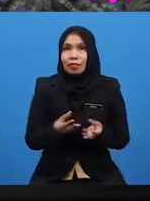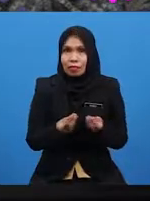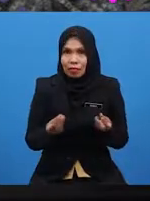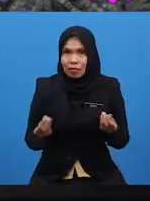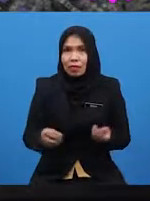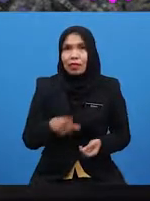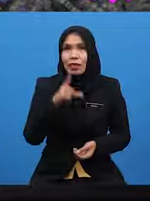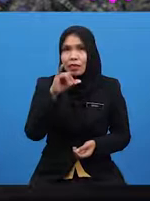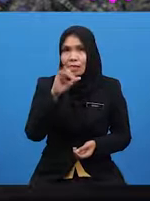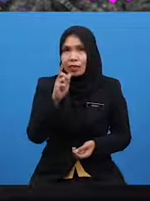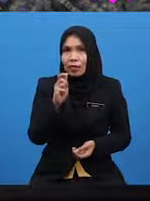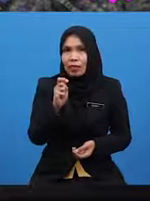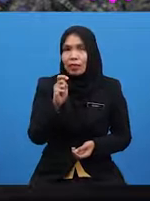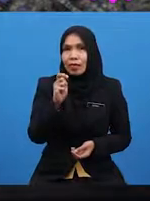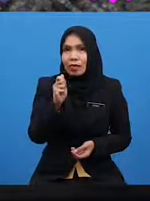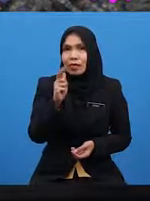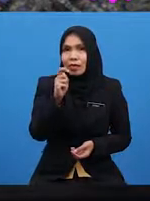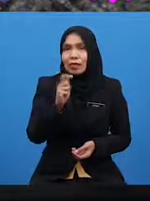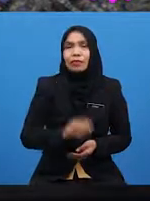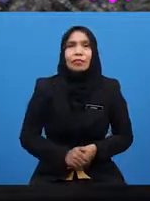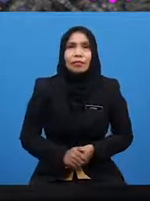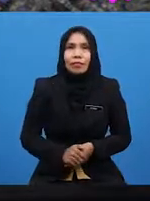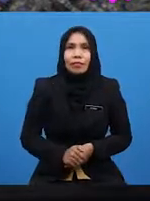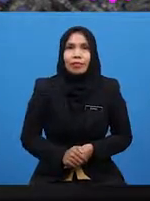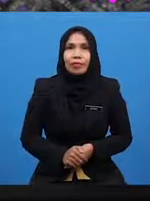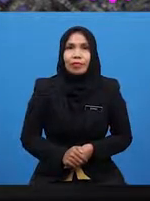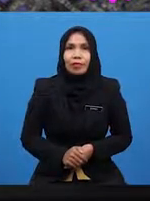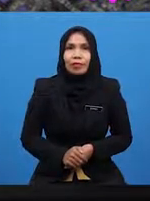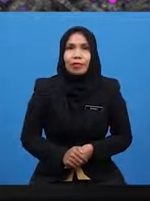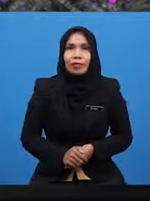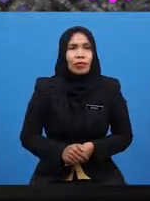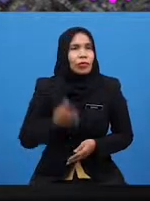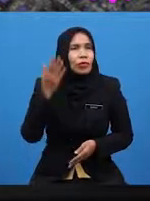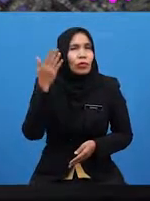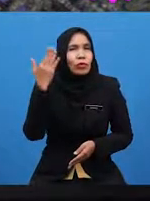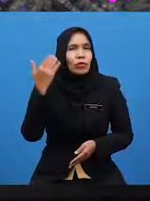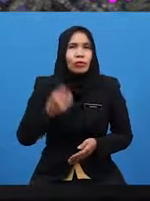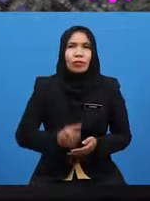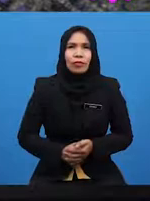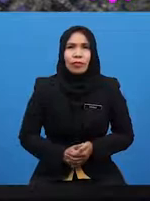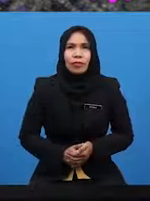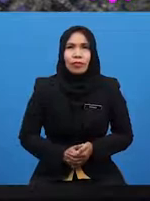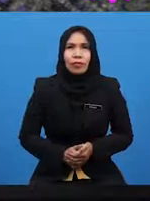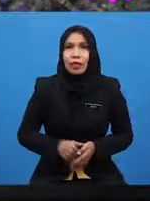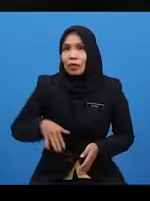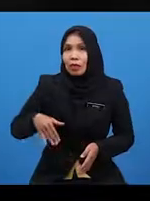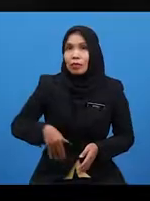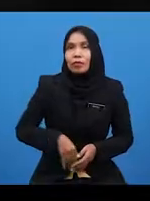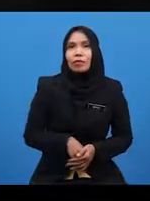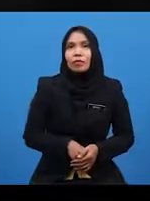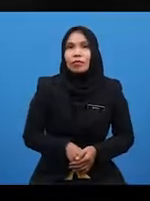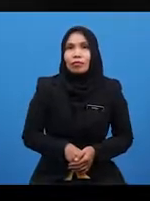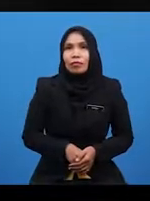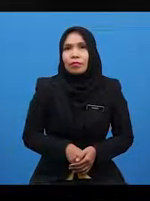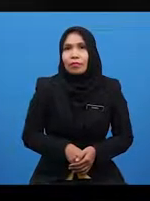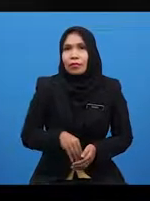Arca yang dihasilkan oleh orang Ogrinitian dan Magladenia kira-kira pada tahun 8000 sebelum Masihi. Seni